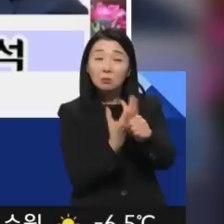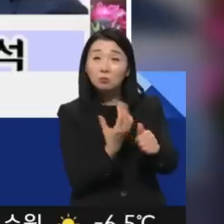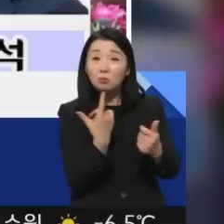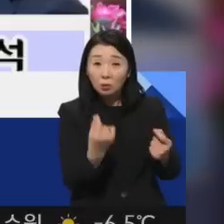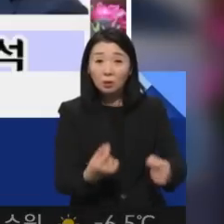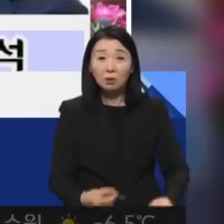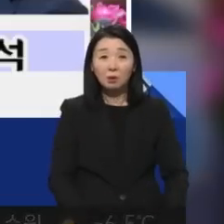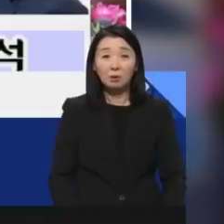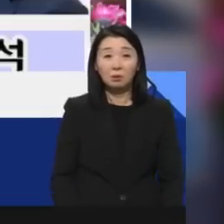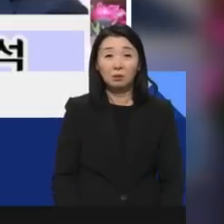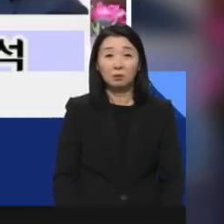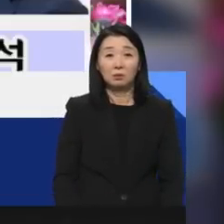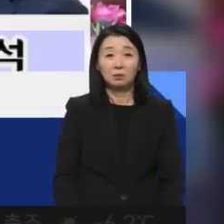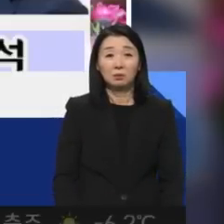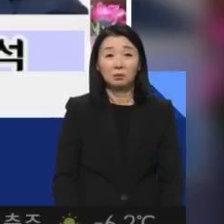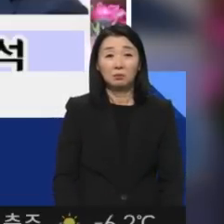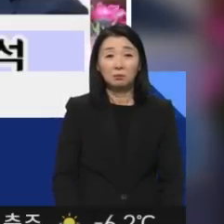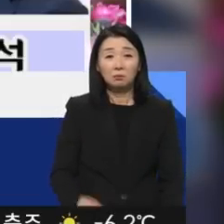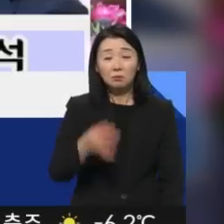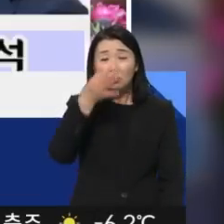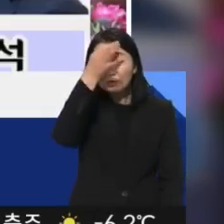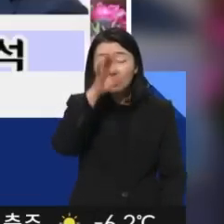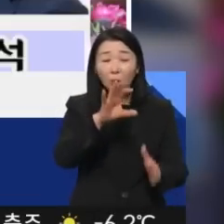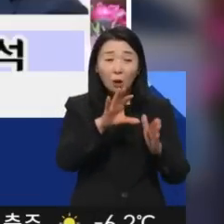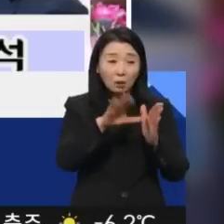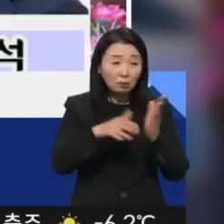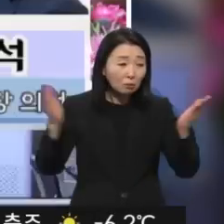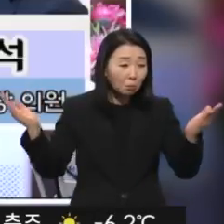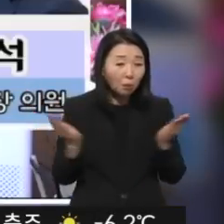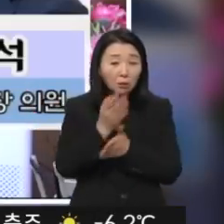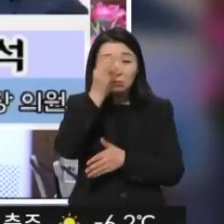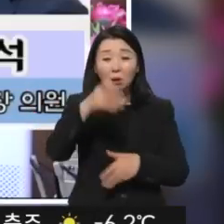되지 않겠습니까? 그럼 뭐 사과할 때 되면 사과는 하겠죠.